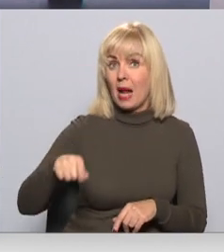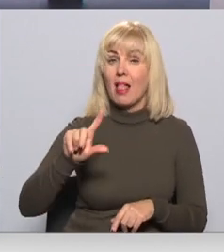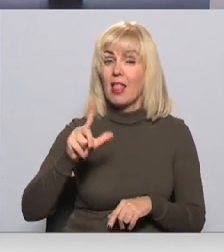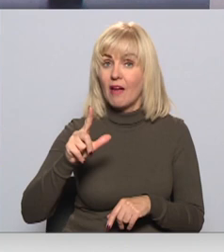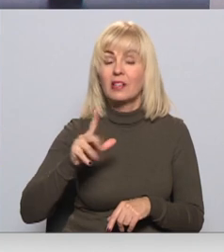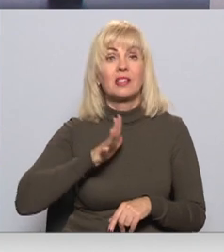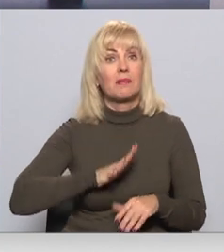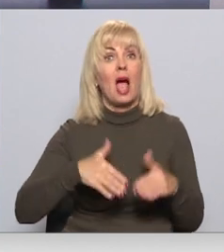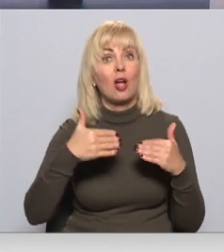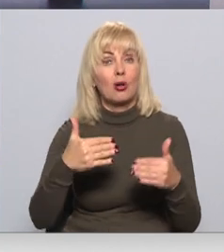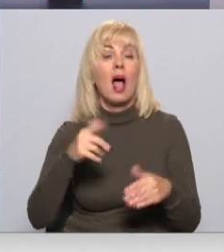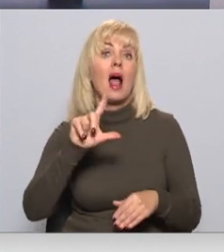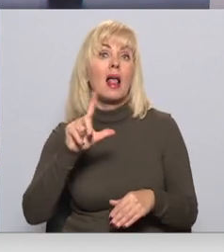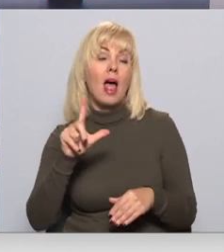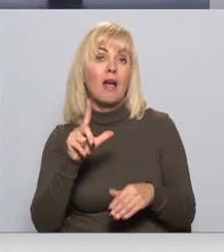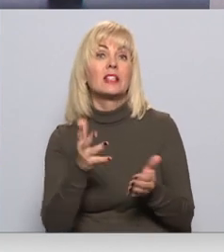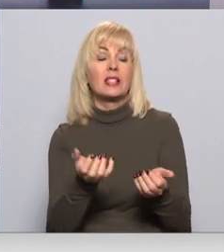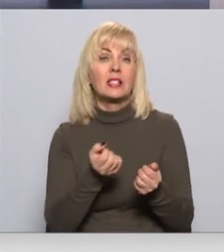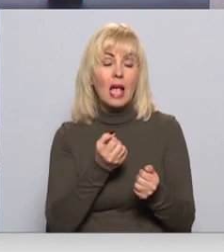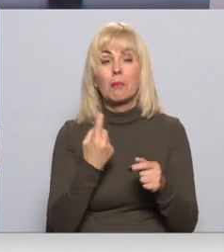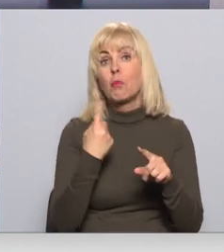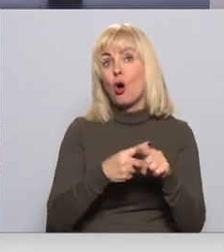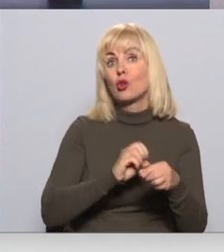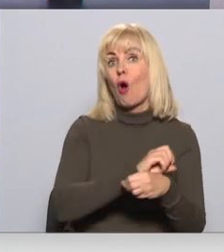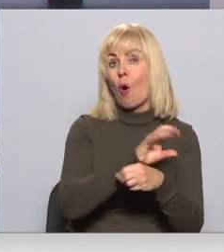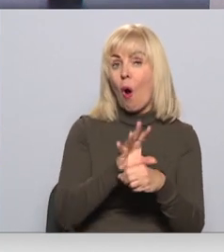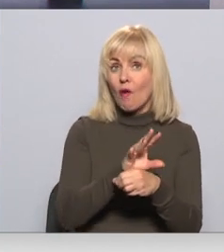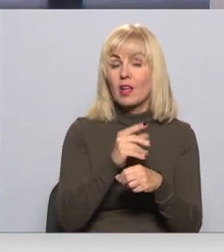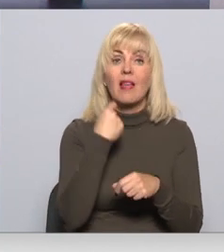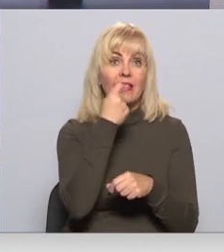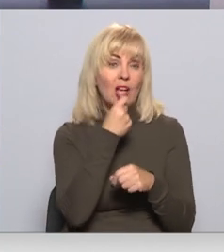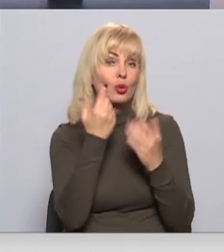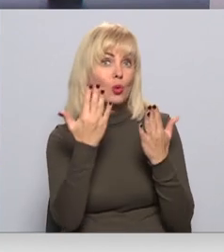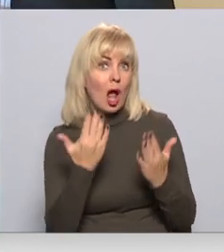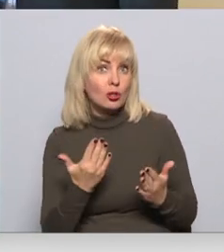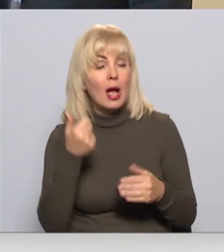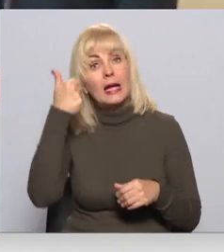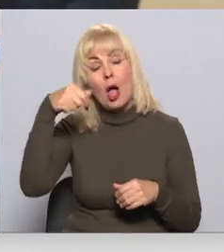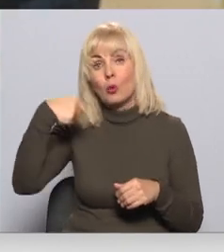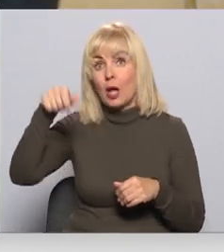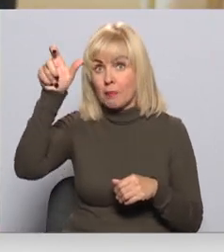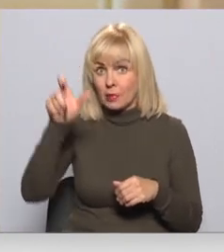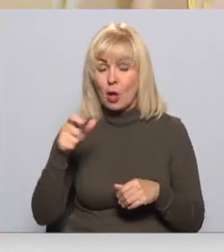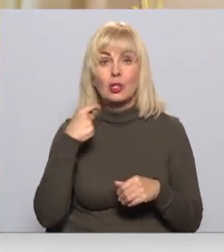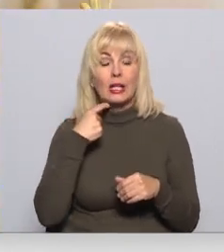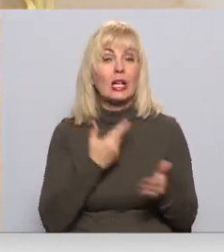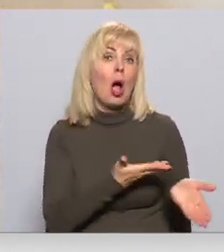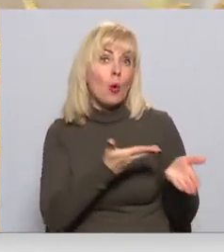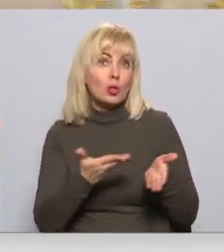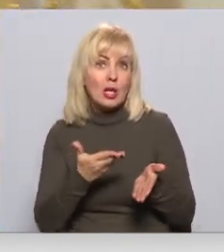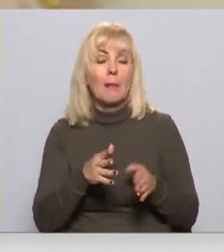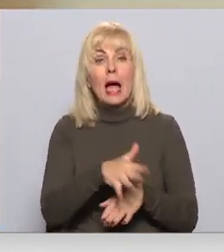atcelt, jo Egils Levits saņēmis pozitīvu COVID-19 testa rezultātu. Igaunijas prezidentu Rīgā uzņēma